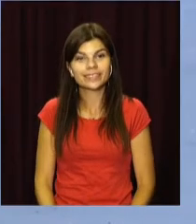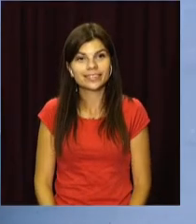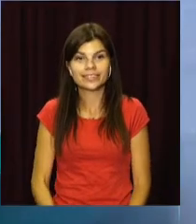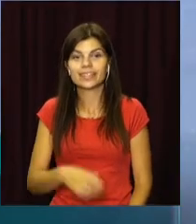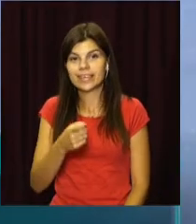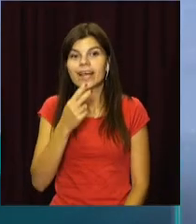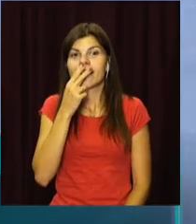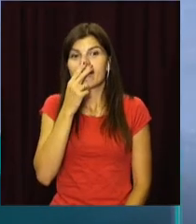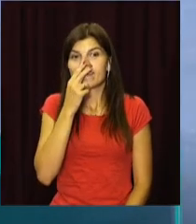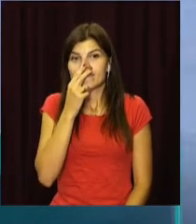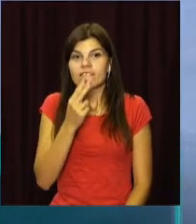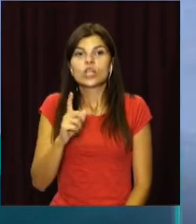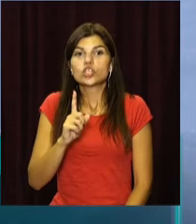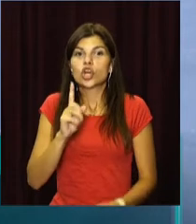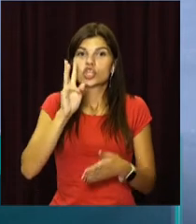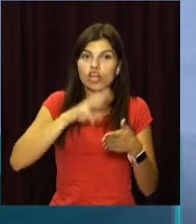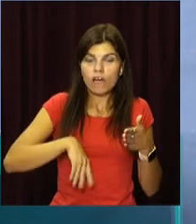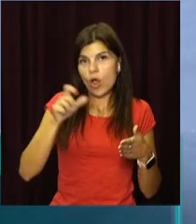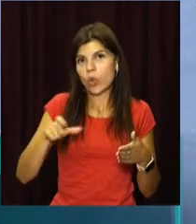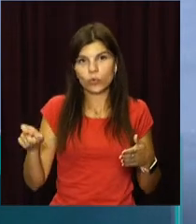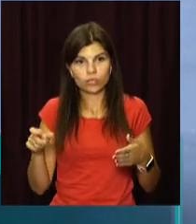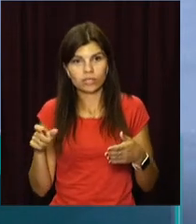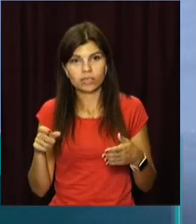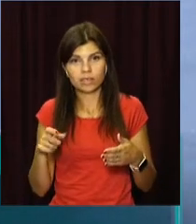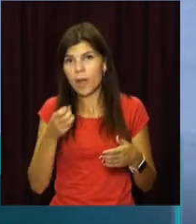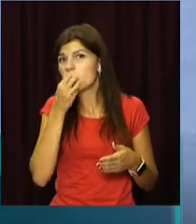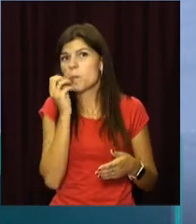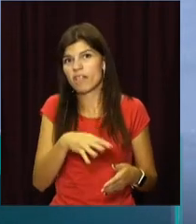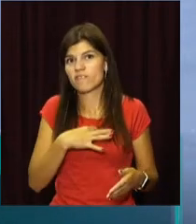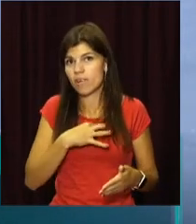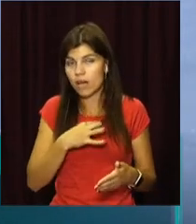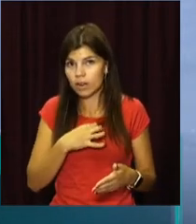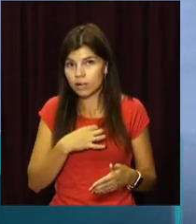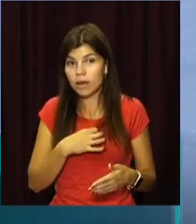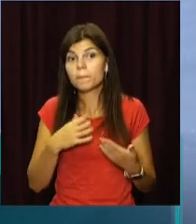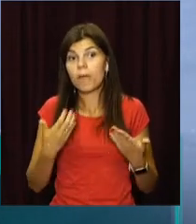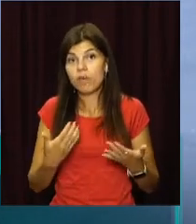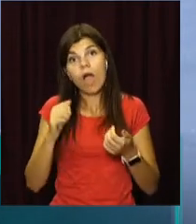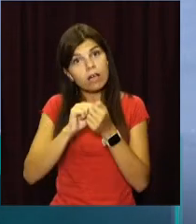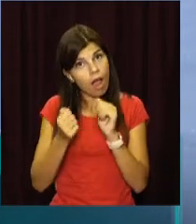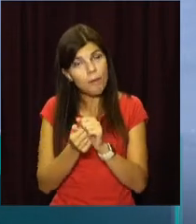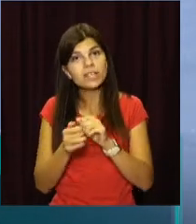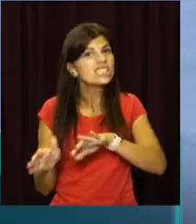Видимо, на штрафи людям плевать, а от преодолити камні